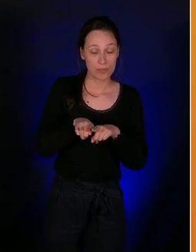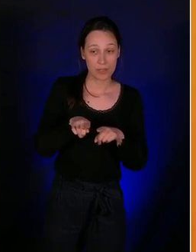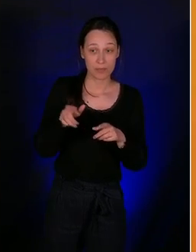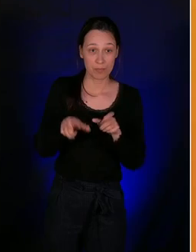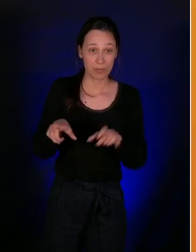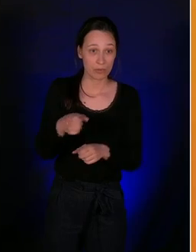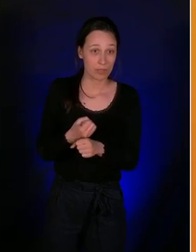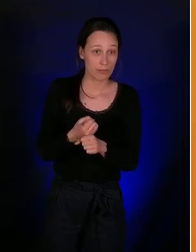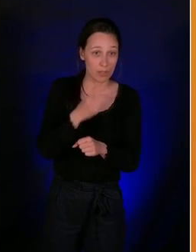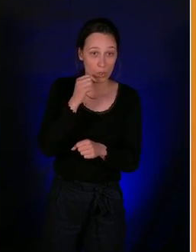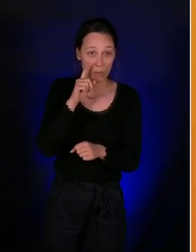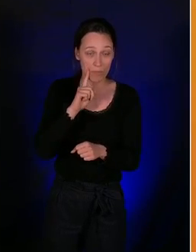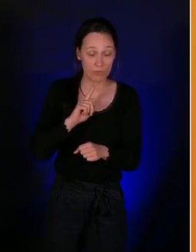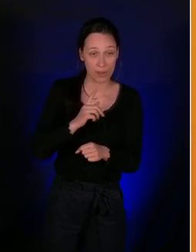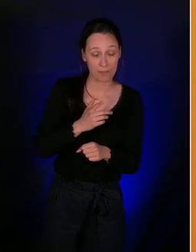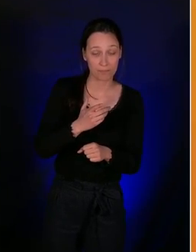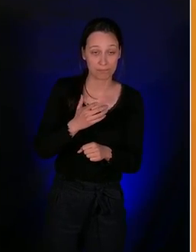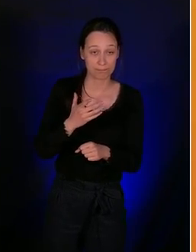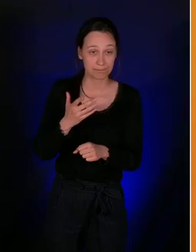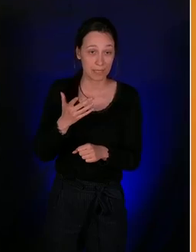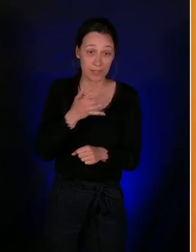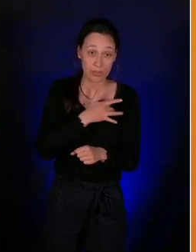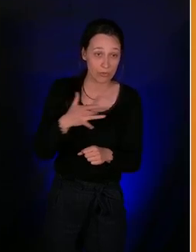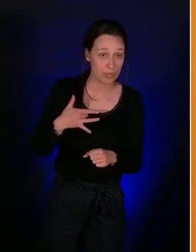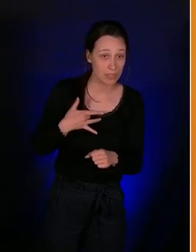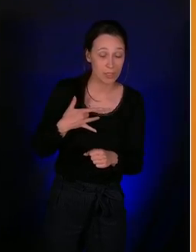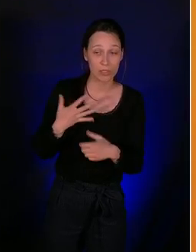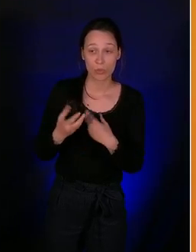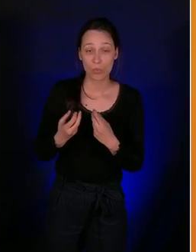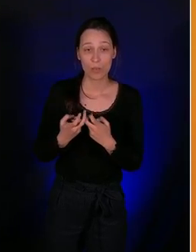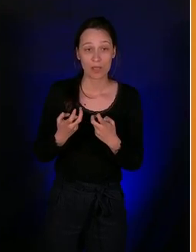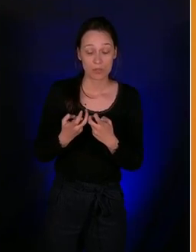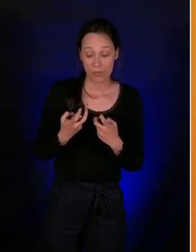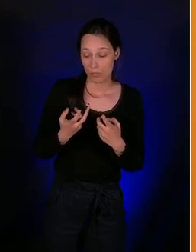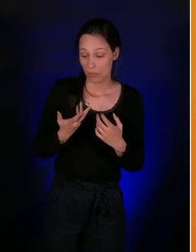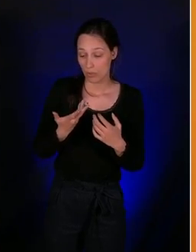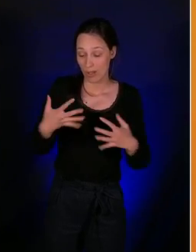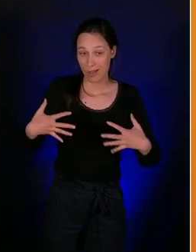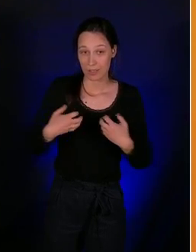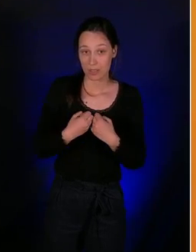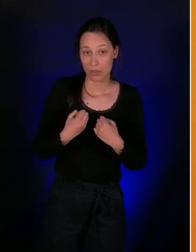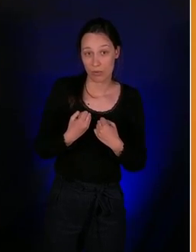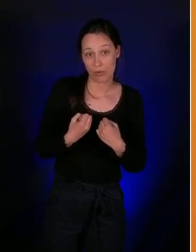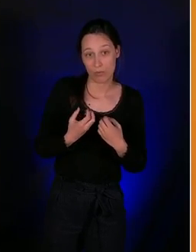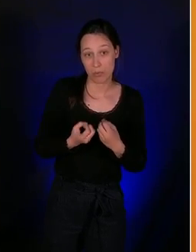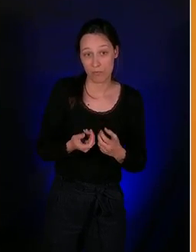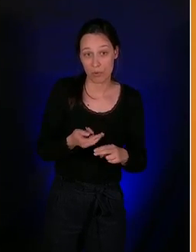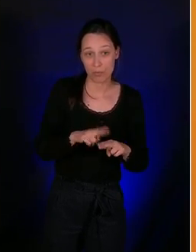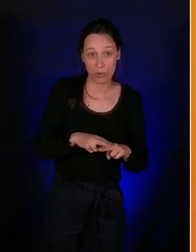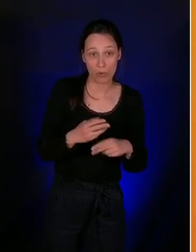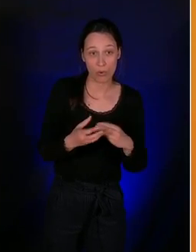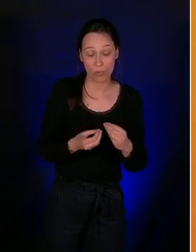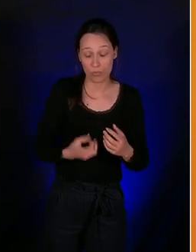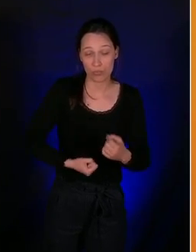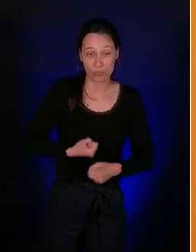aussi les accidents mortels au travail ou les morts au travail. Ce paragraphe a été aussi,